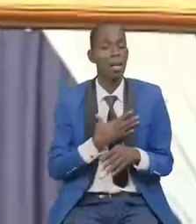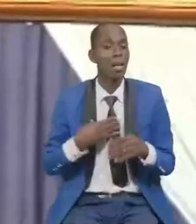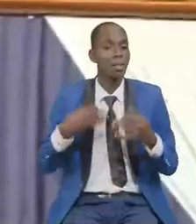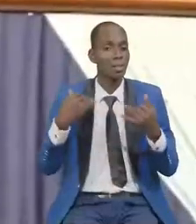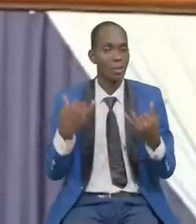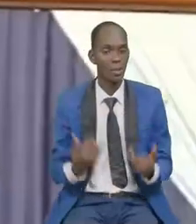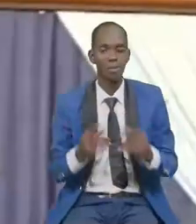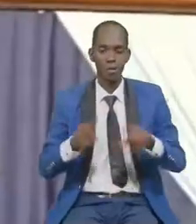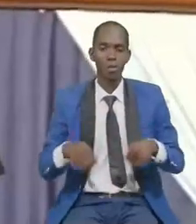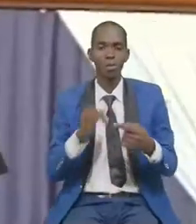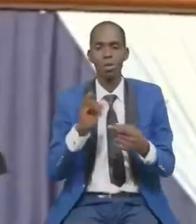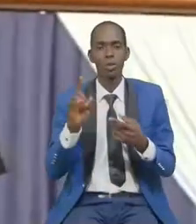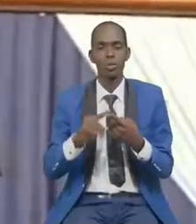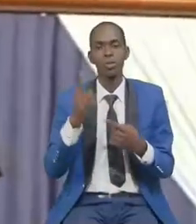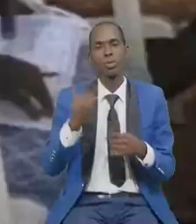à la croix,